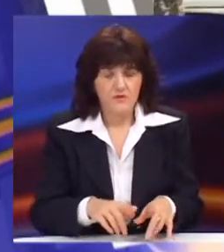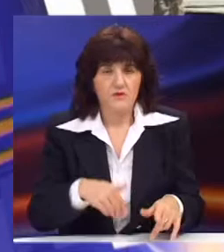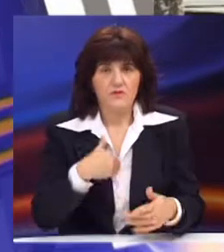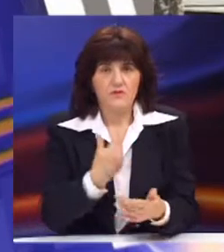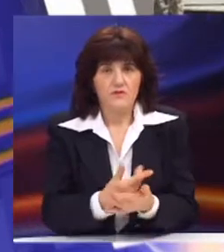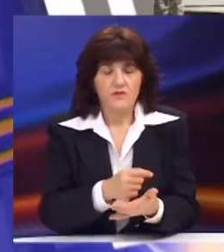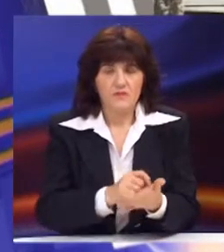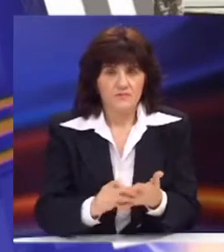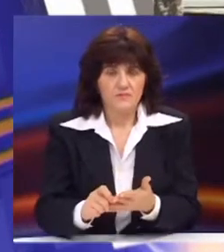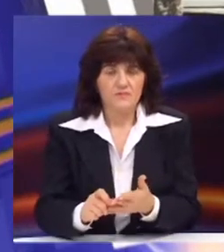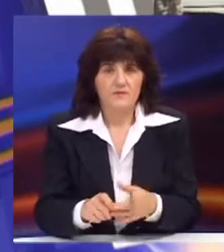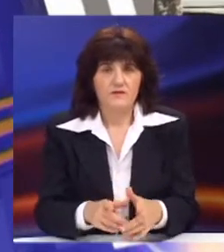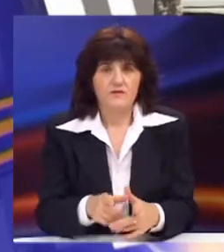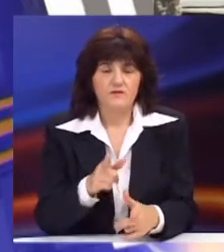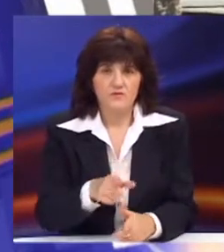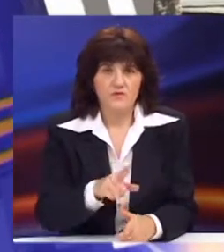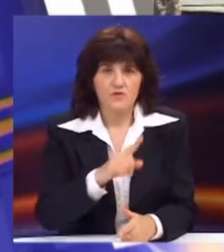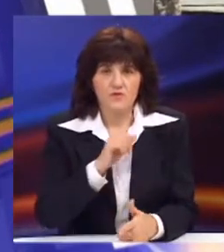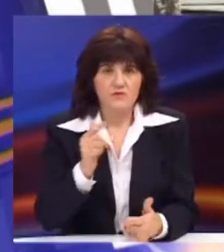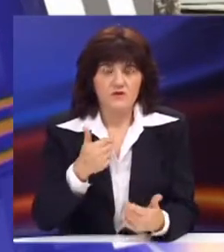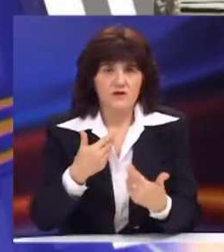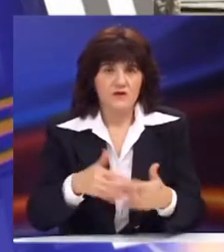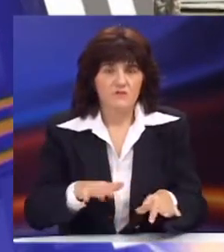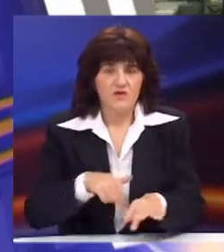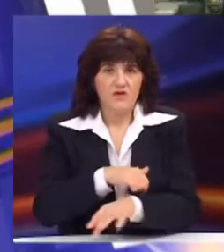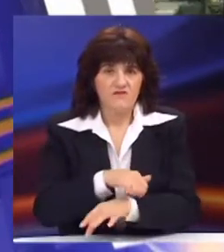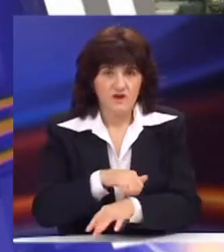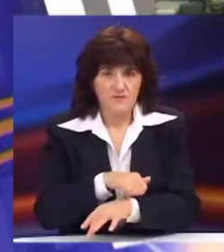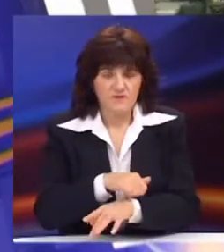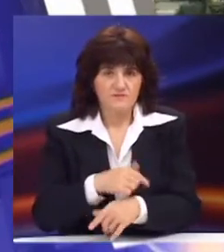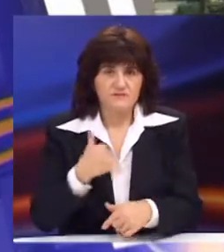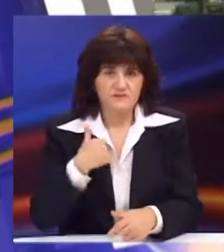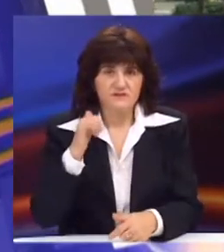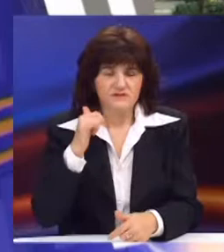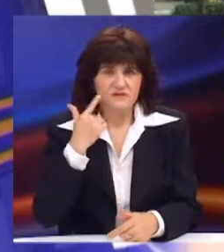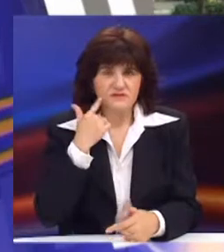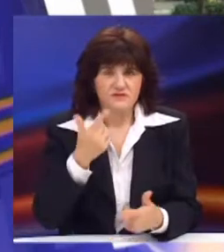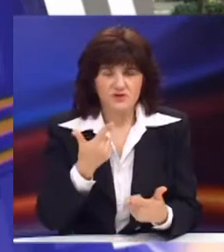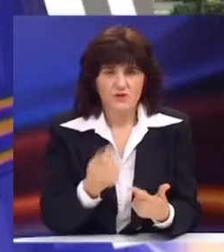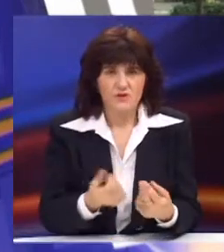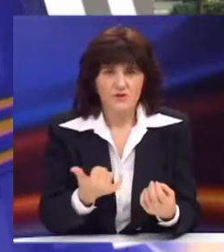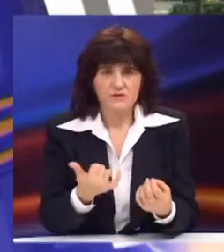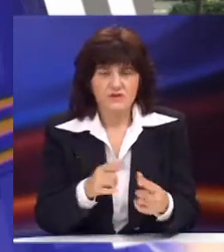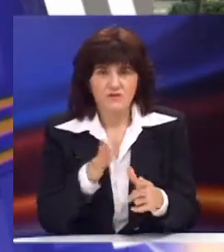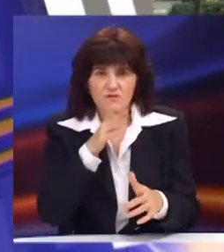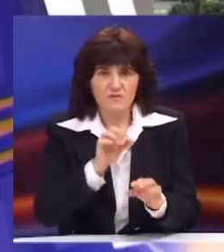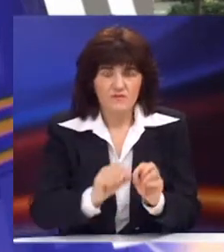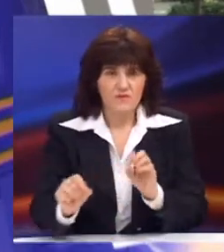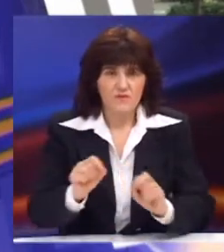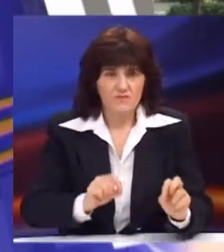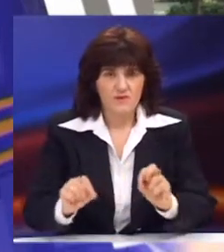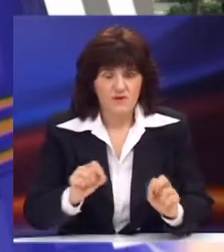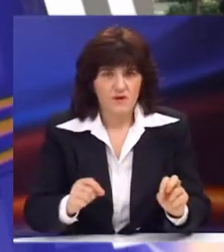i onda dati u kompjuter podatke. To njima oduzme vreme. Pa mislim da ne, znam da je to nešto dosta konfuzno, da moraju da popunjavaju